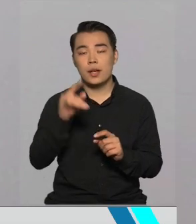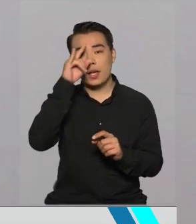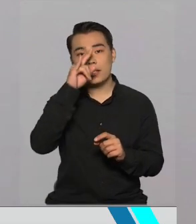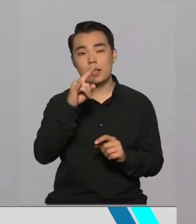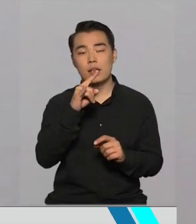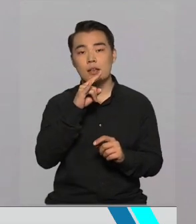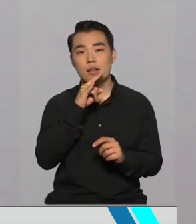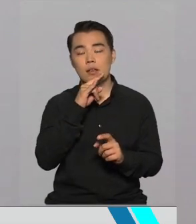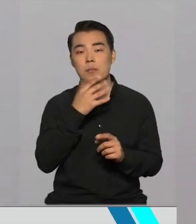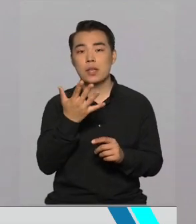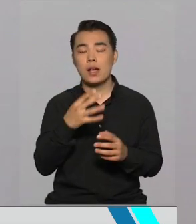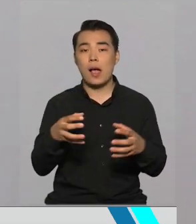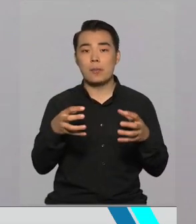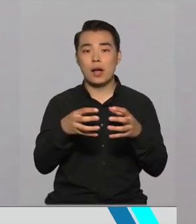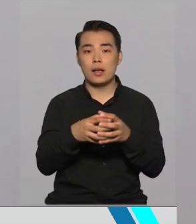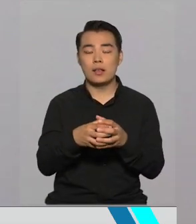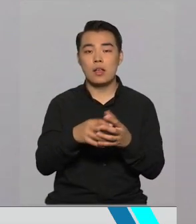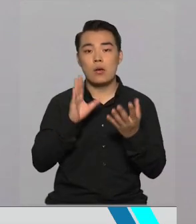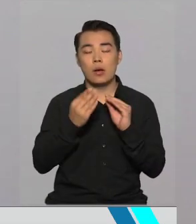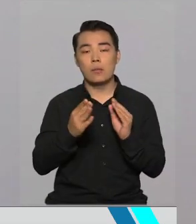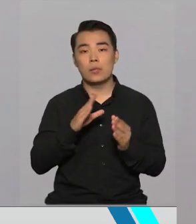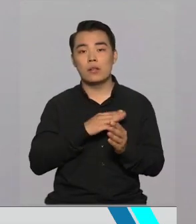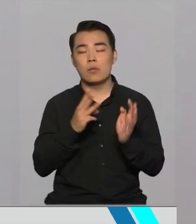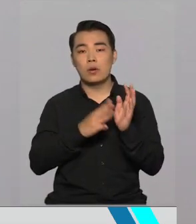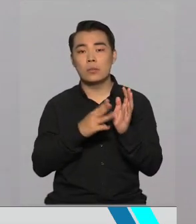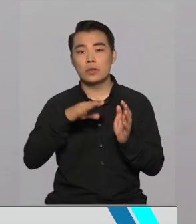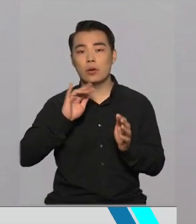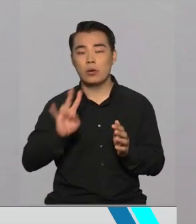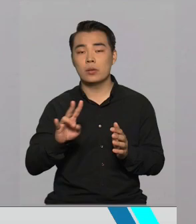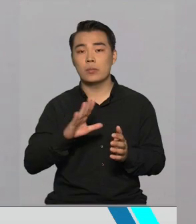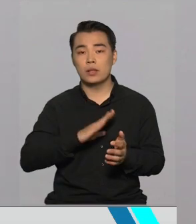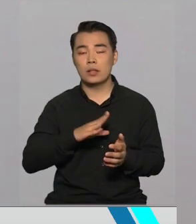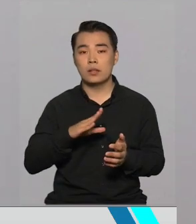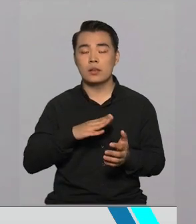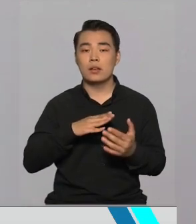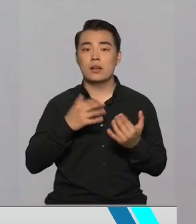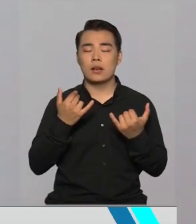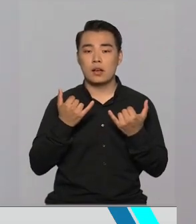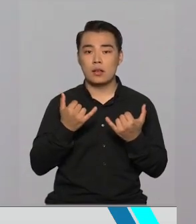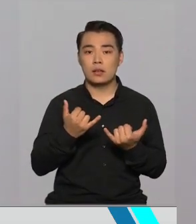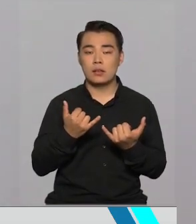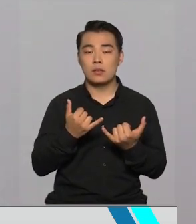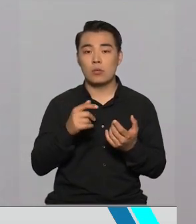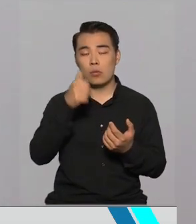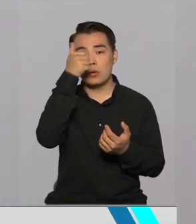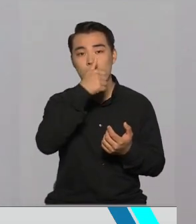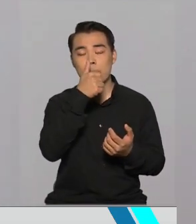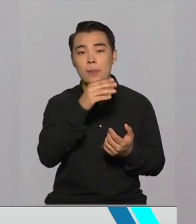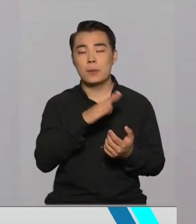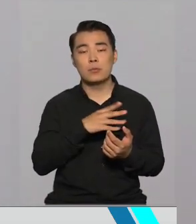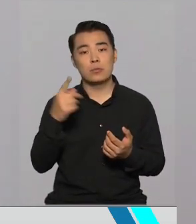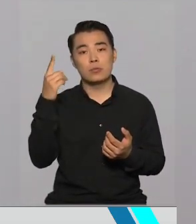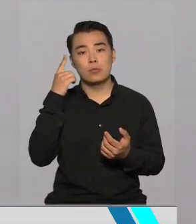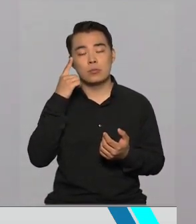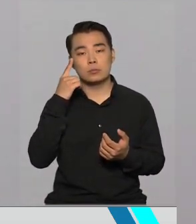Казахстан от нефтяных компаний составили порядка 8 триллионов тенге, то на текущий год, я